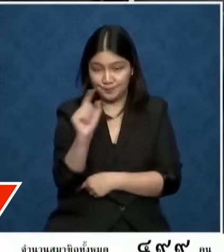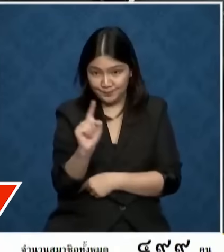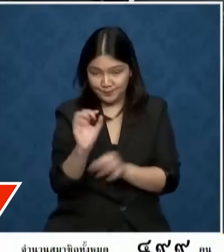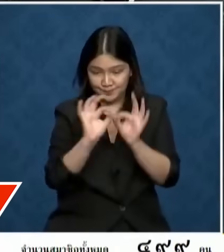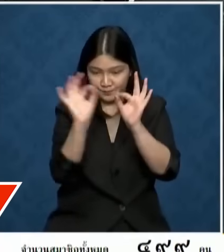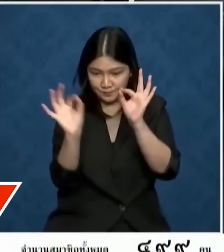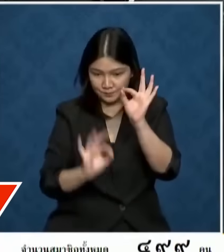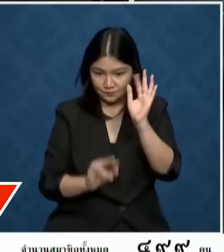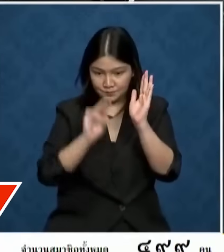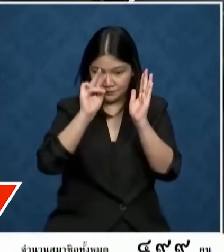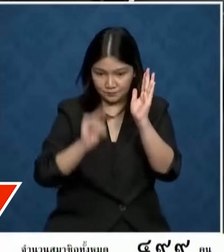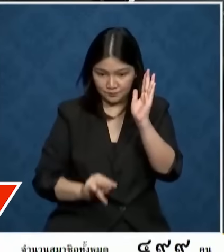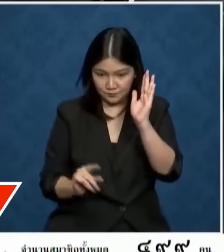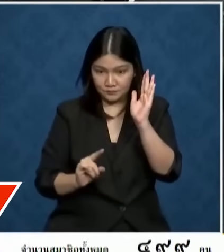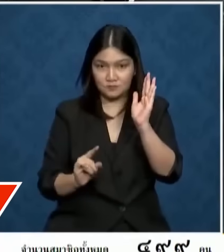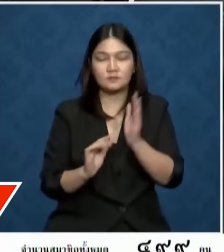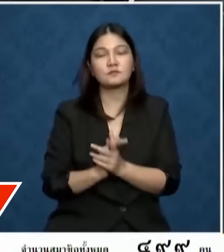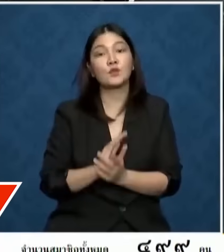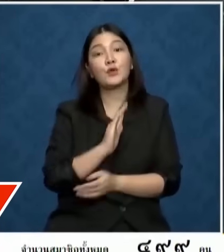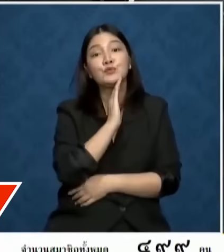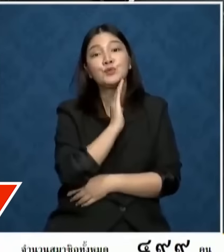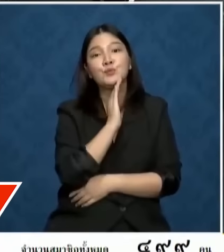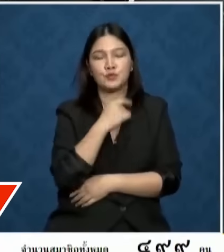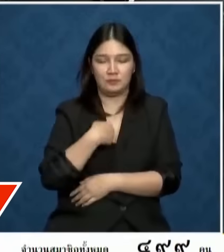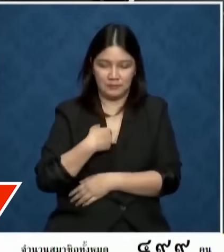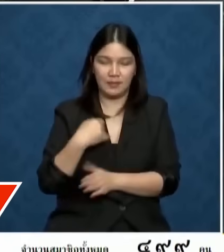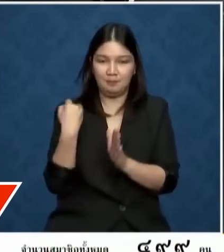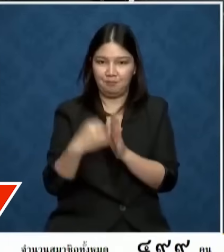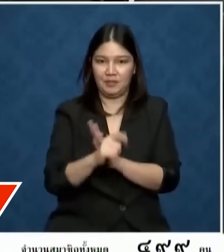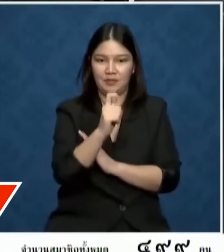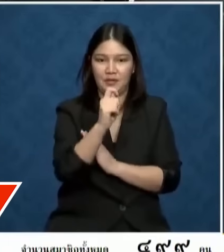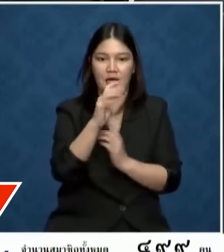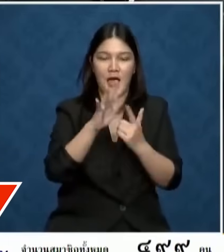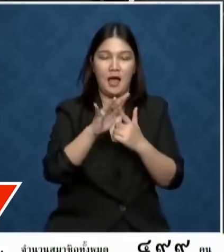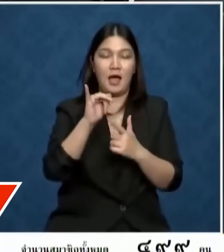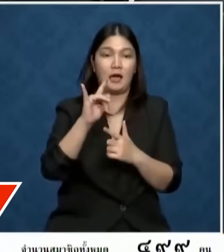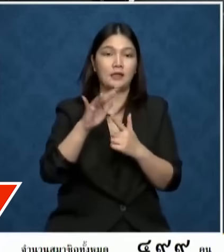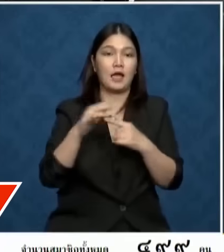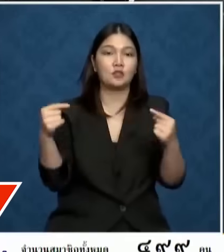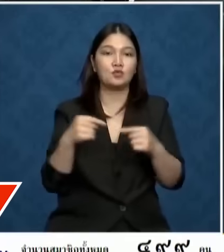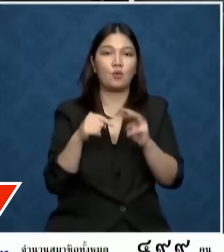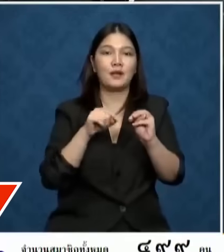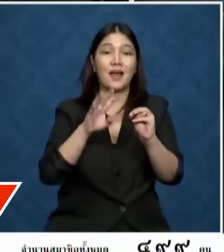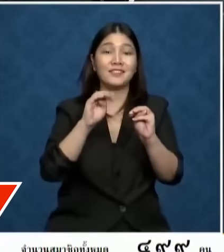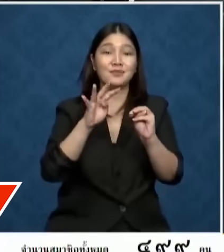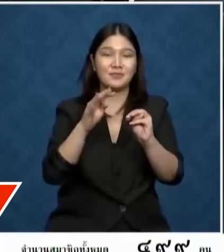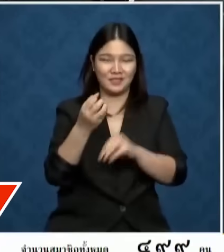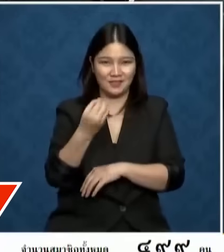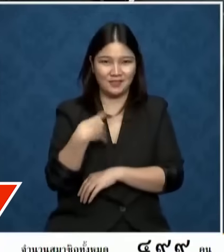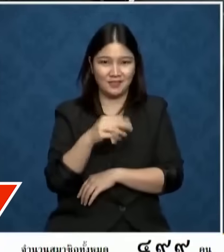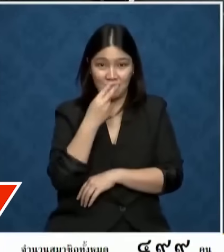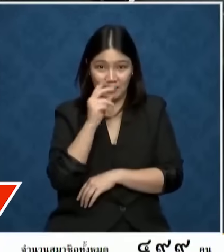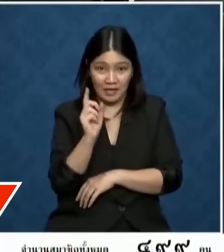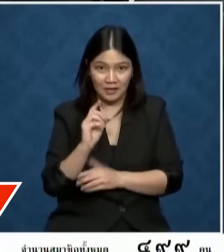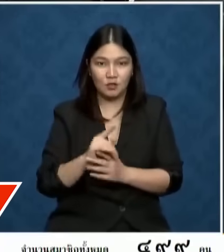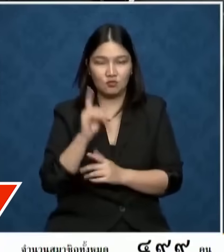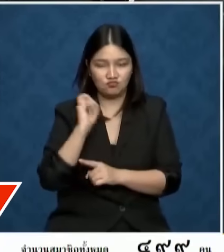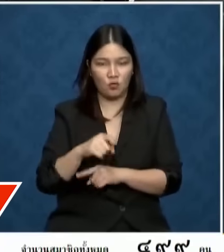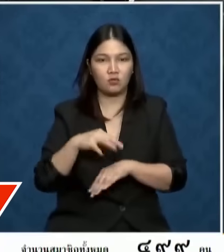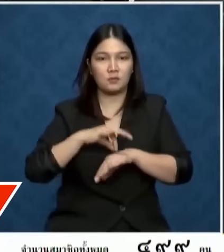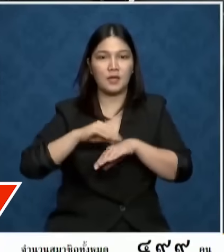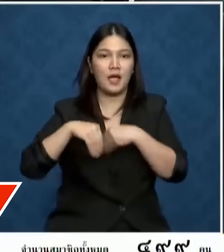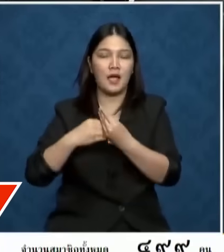ระบุไว้ว่ากรณีที่มีเหตุคดีอาญานะครับตามมาตรา 44นั้นให้เป็นหน้าที่อำนาจของ